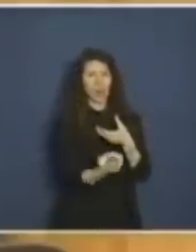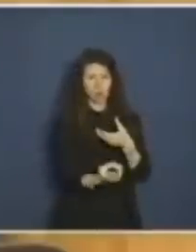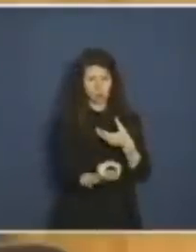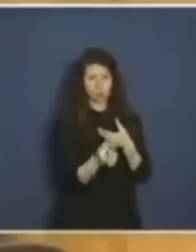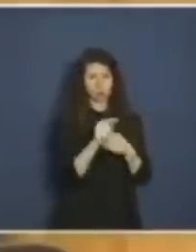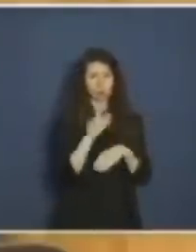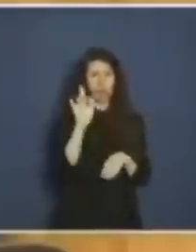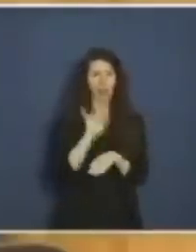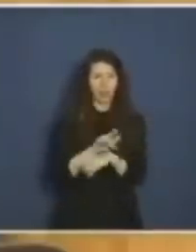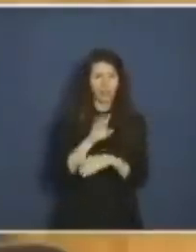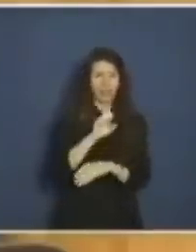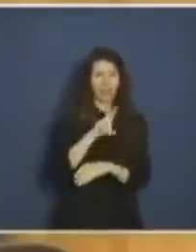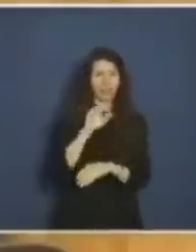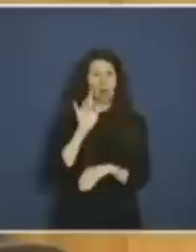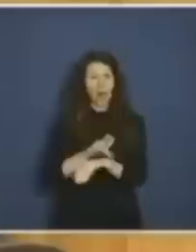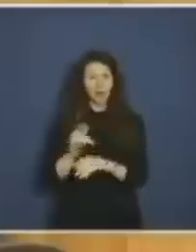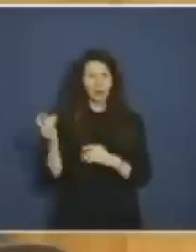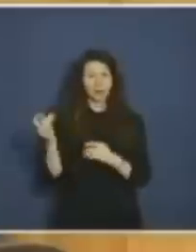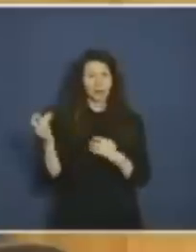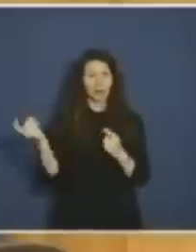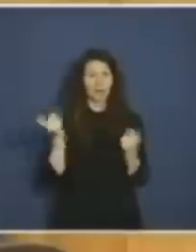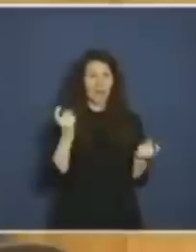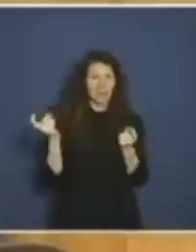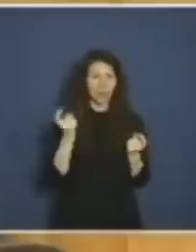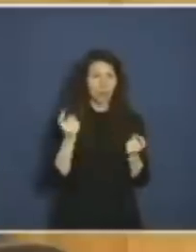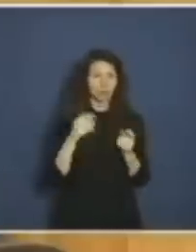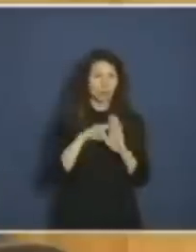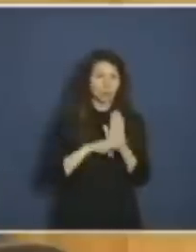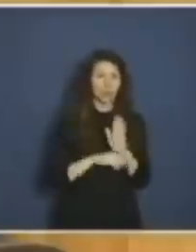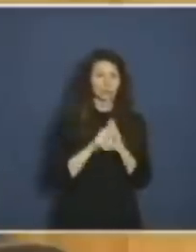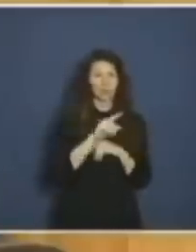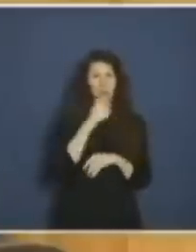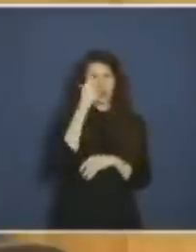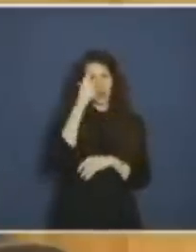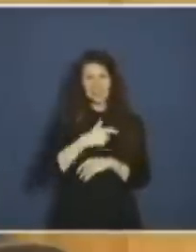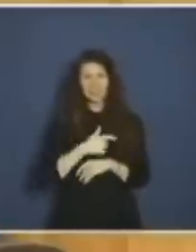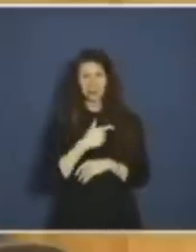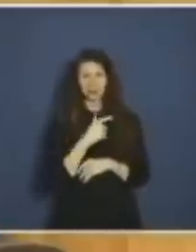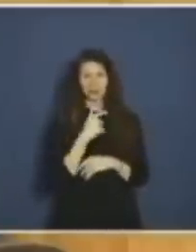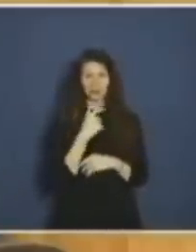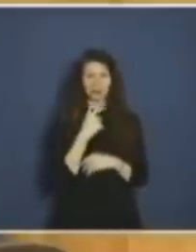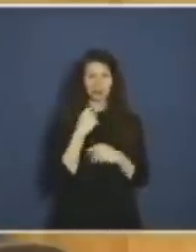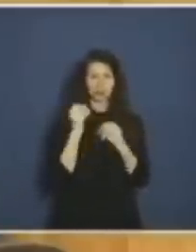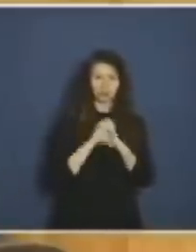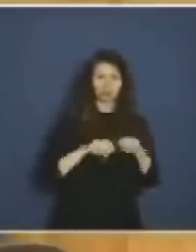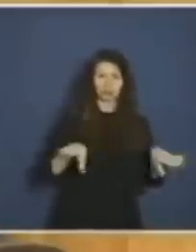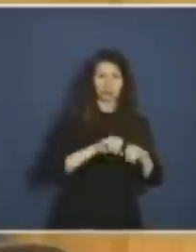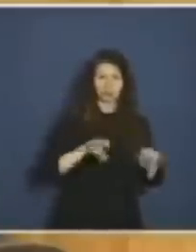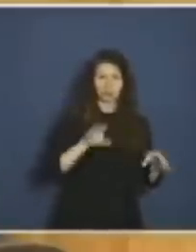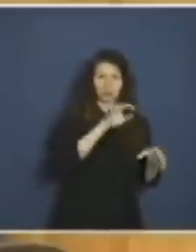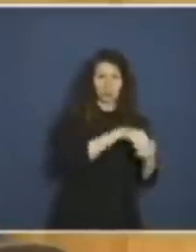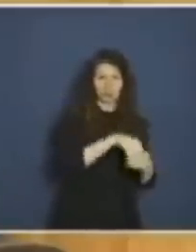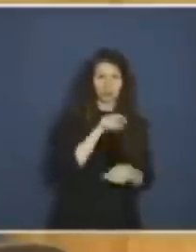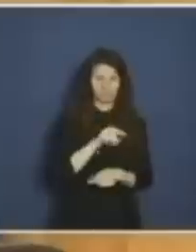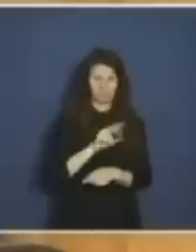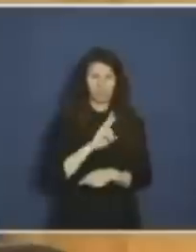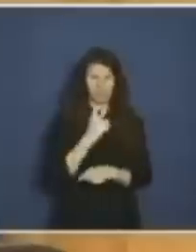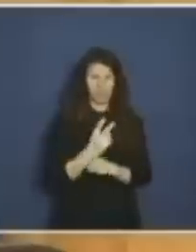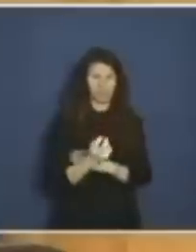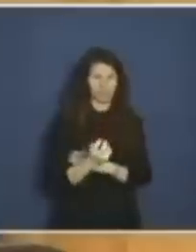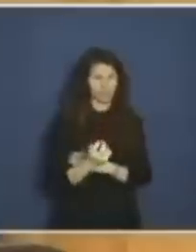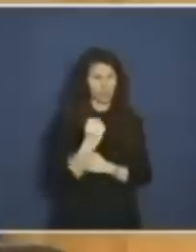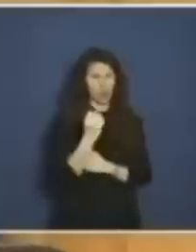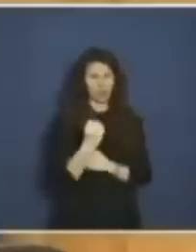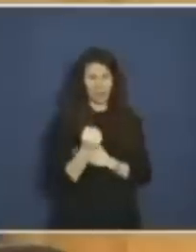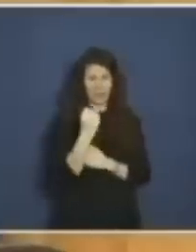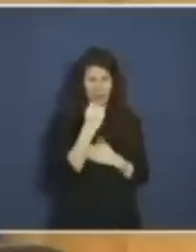ist, anti-Immigrationsgesetze und die auch mit rassistischen Tönen von sich sprechen lässt, wenn da die zweitstärkste Kraft daraus geworden